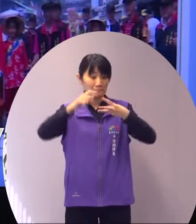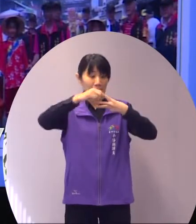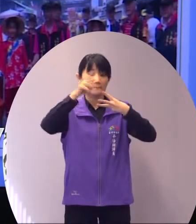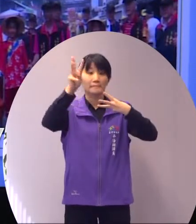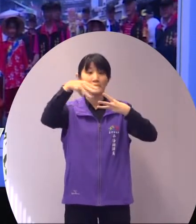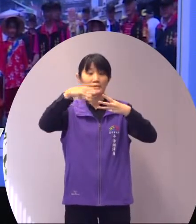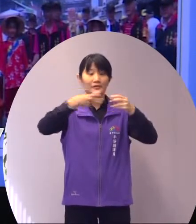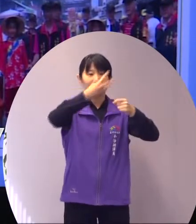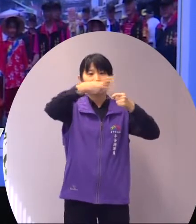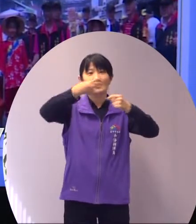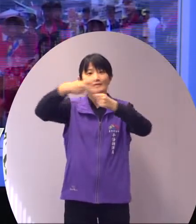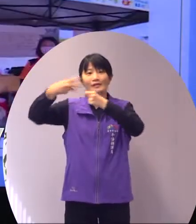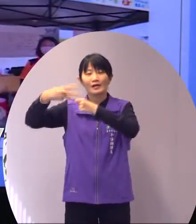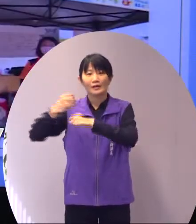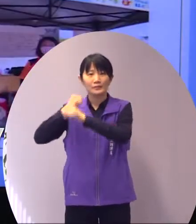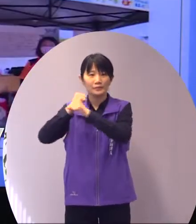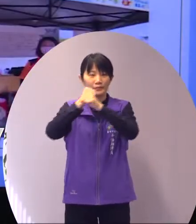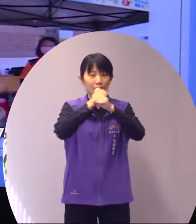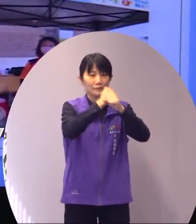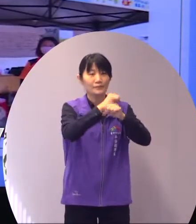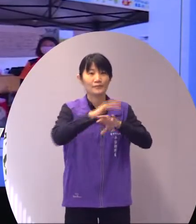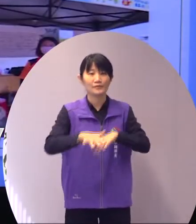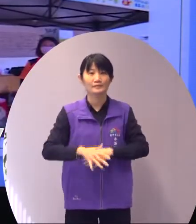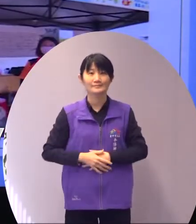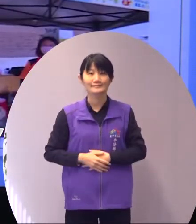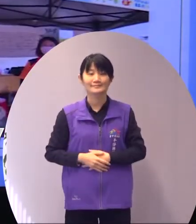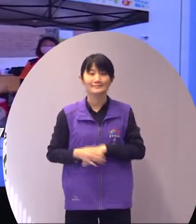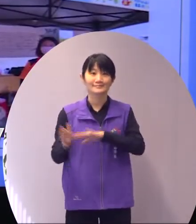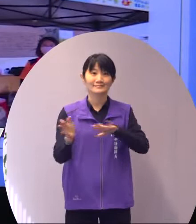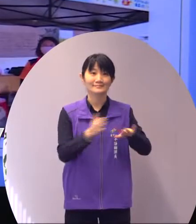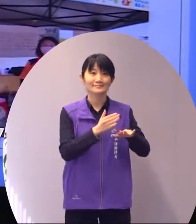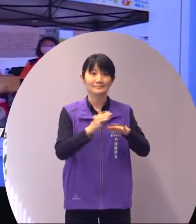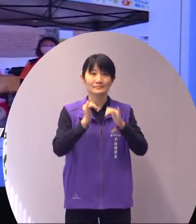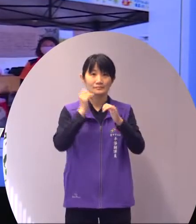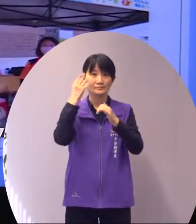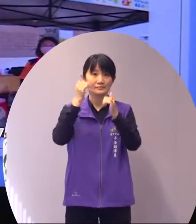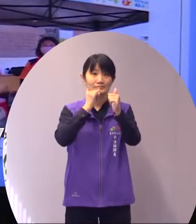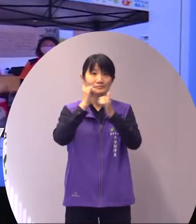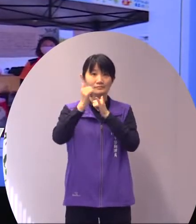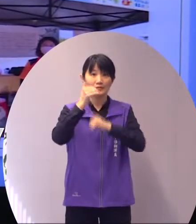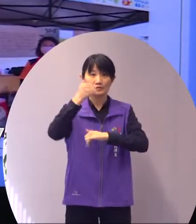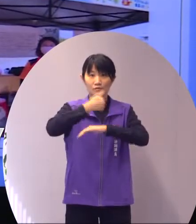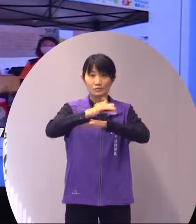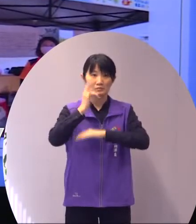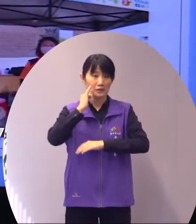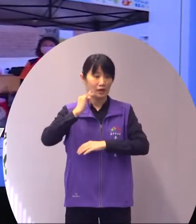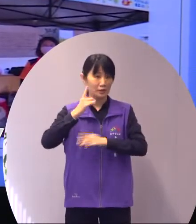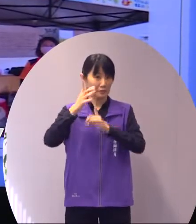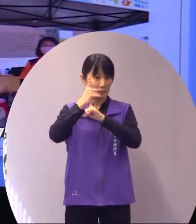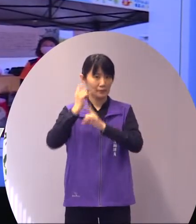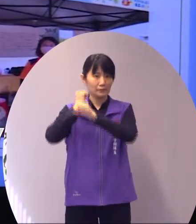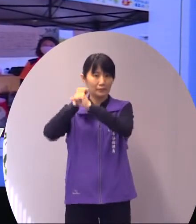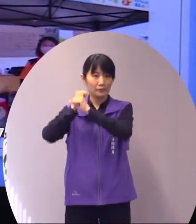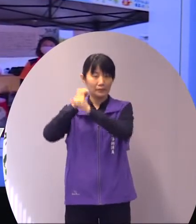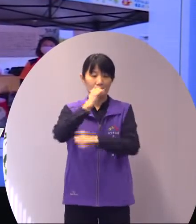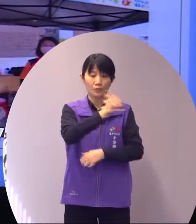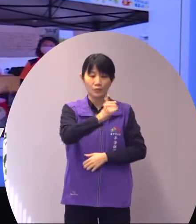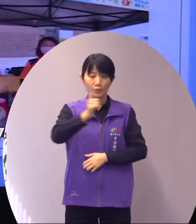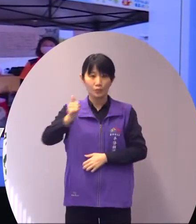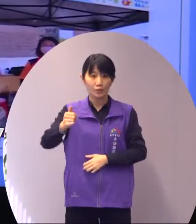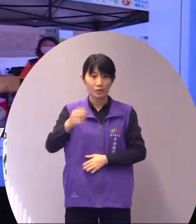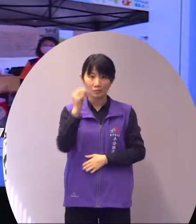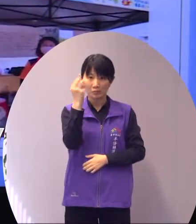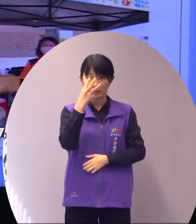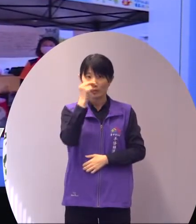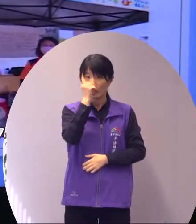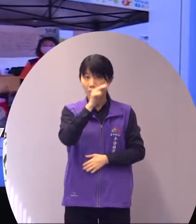会回西屯省亲一次。那第六个是新社酒庄妈绕境。那新社酒庄妈有3个特色，一个是